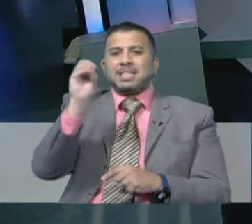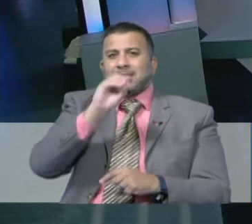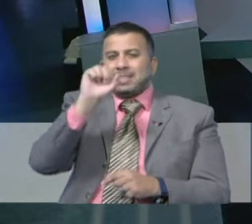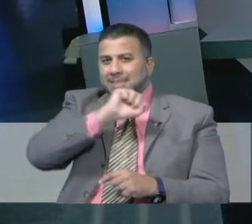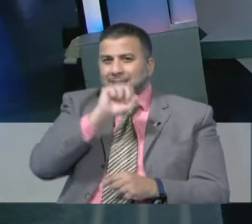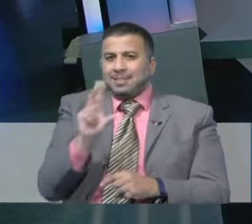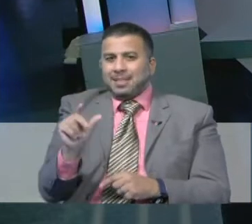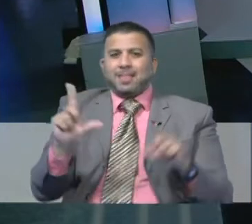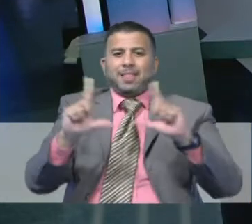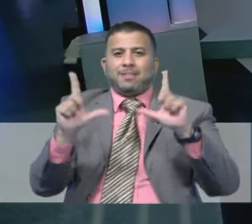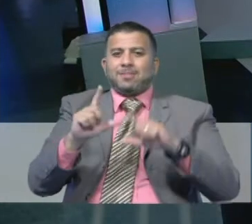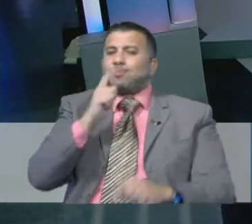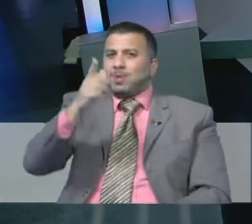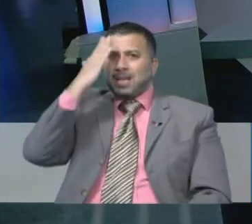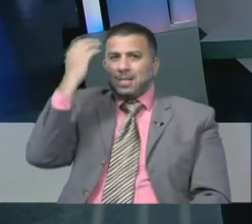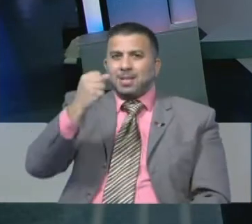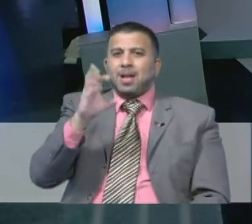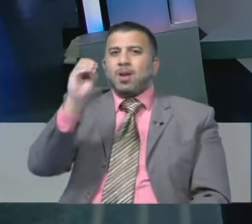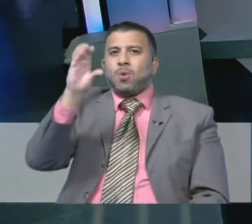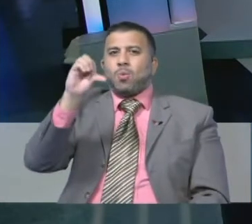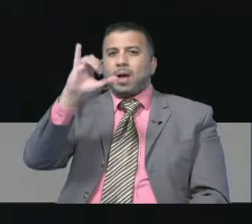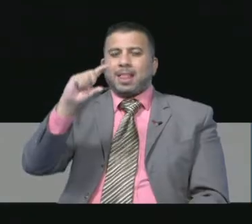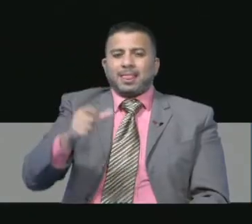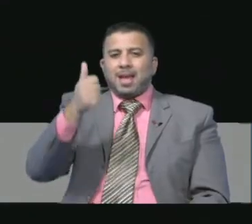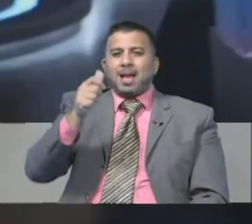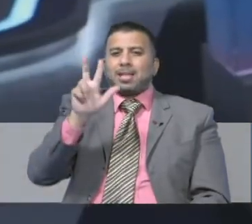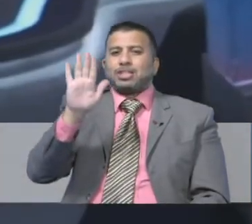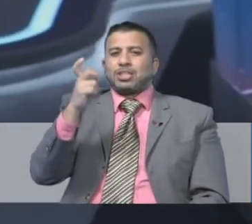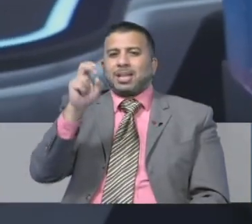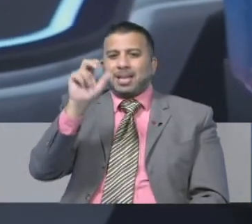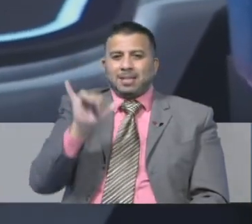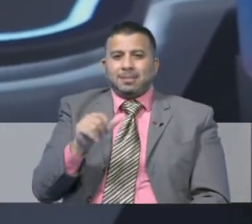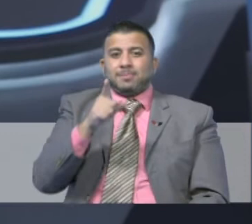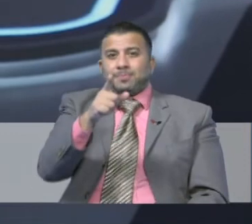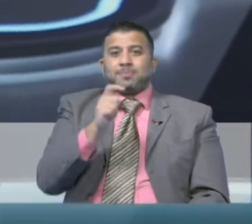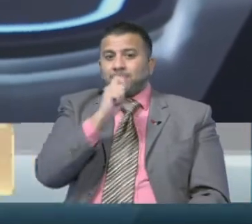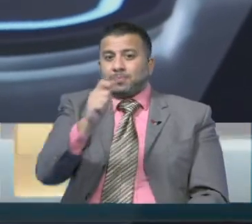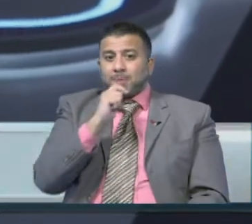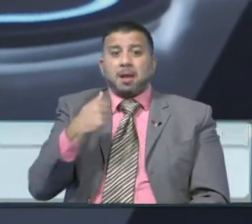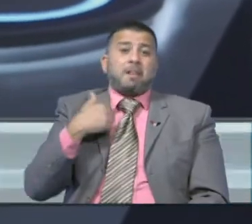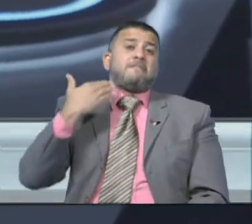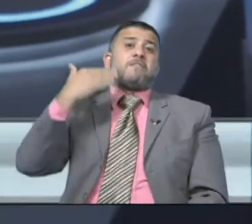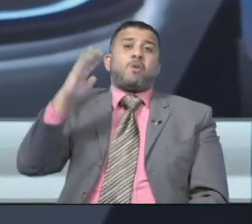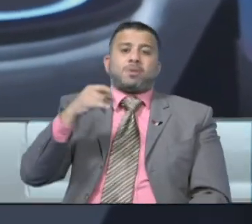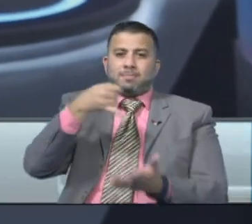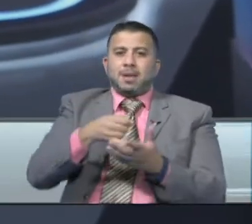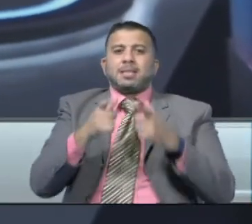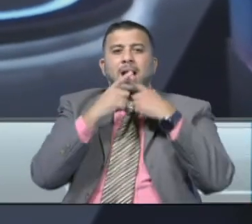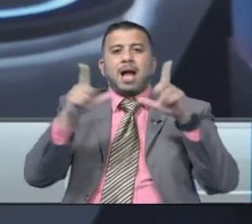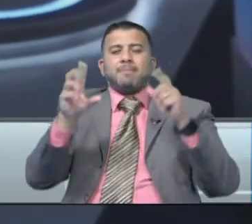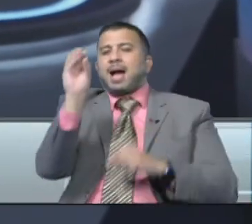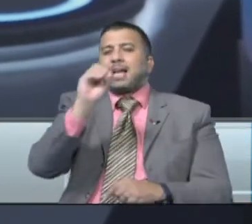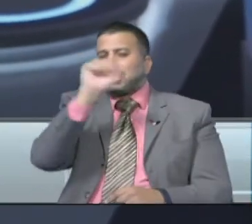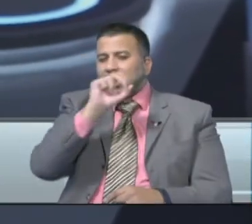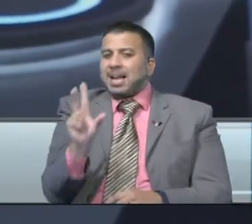للإذاعة والتلفزيون أحييكم، أنا هويدة الشرقي، فخورة جداً أني أعمل بمركز الأخبار بهيئة الشارقة